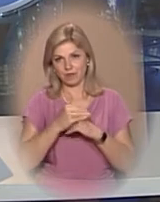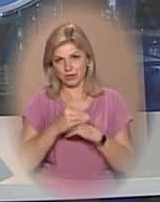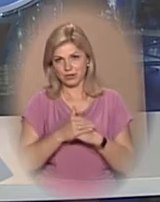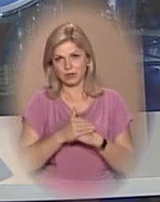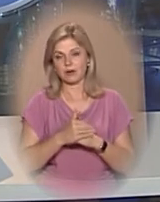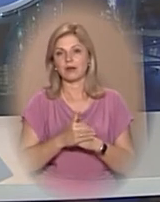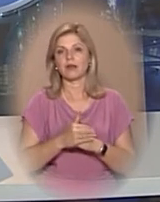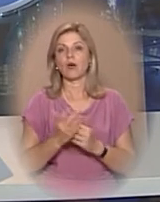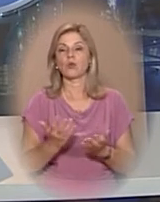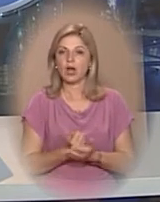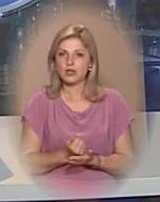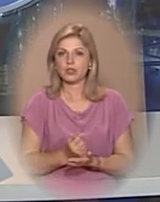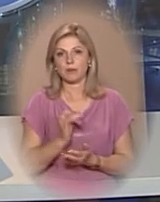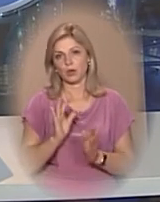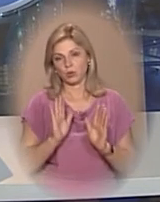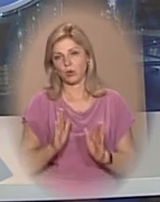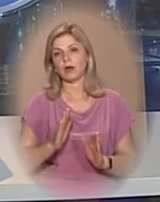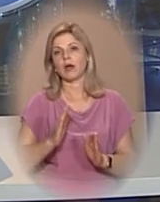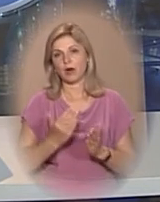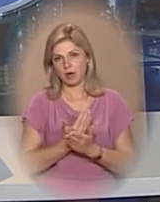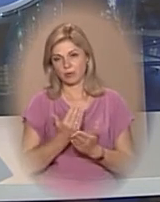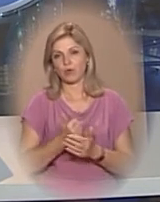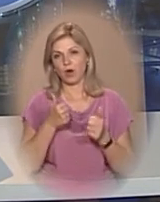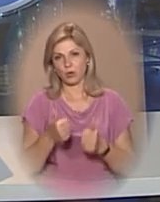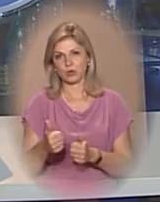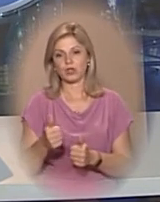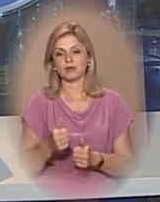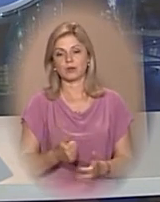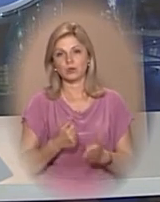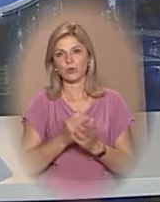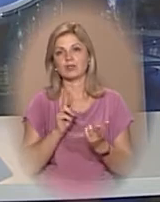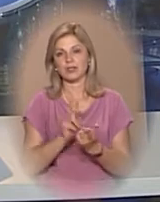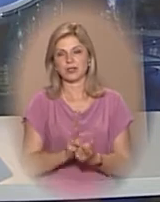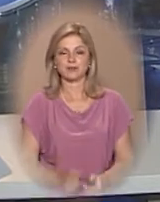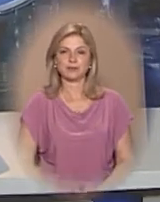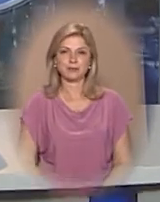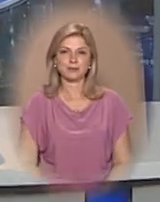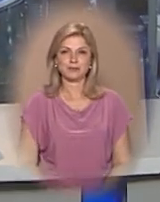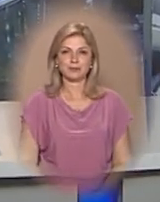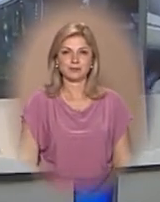був для вас вдалим і лише позитивних вам звісток до найближчої зустрічі в ефірі.